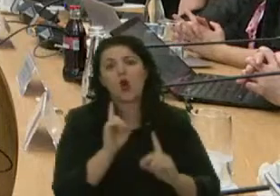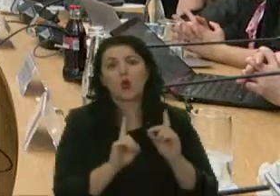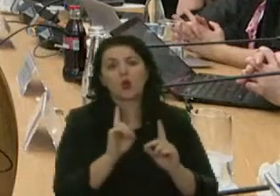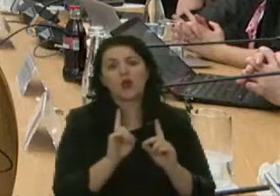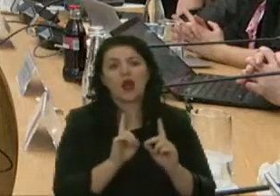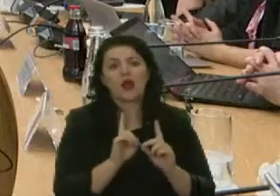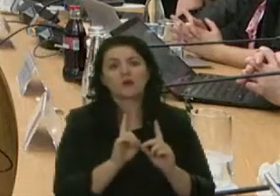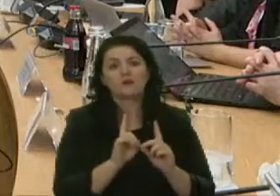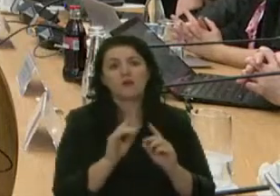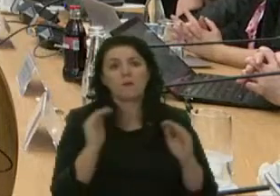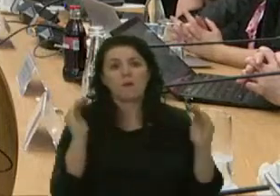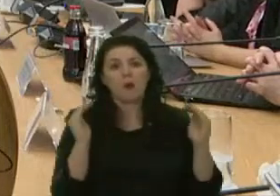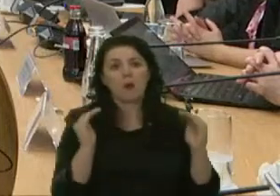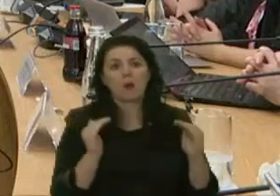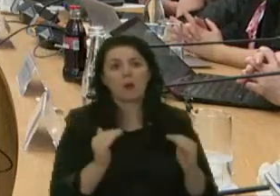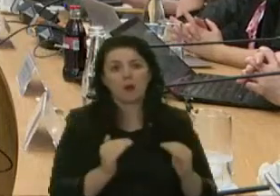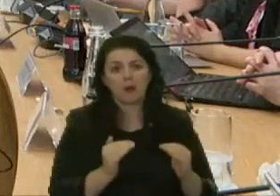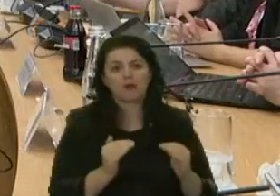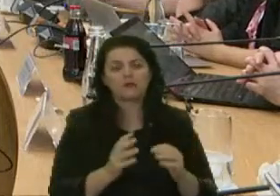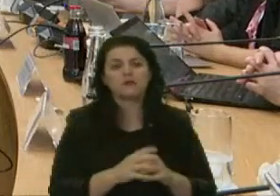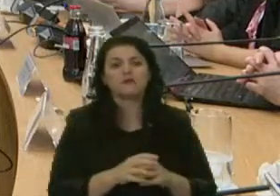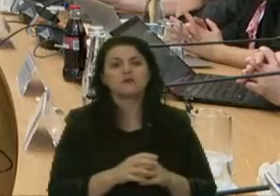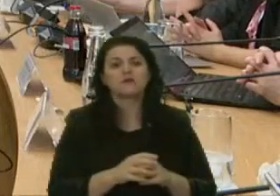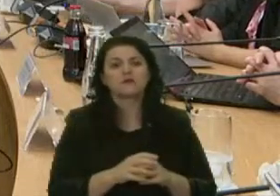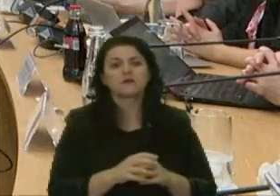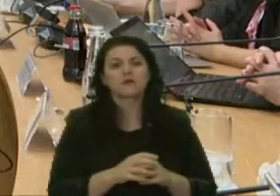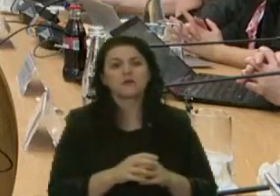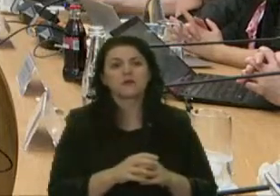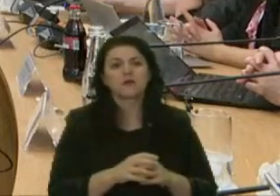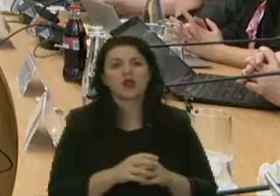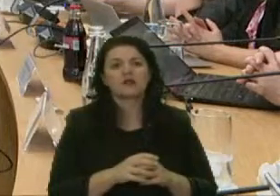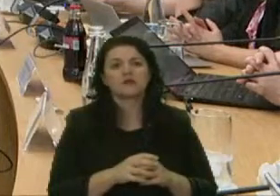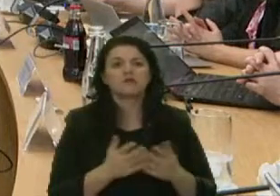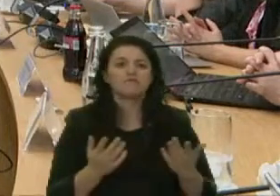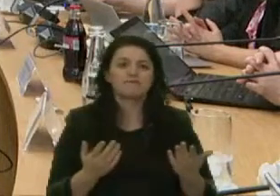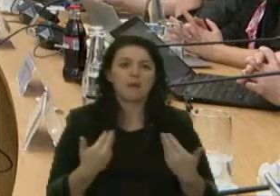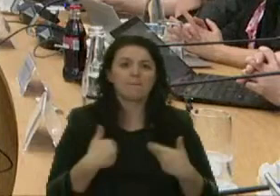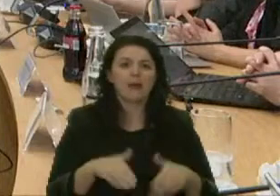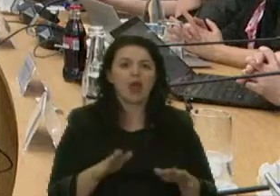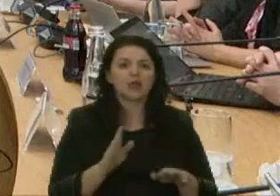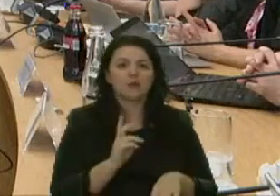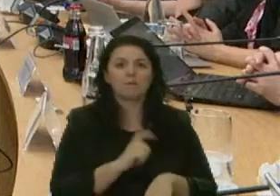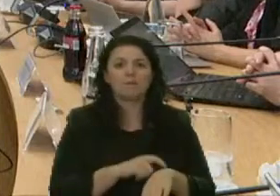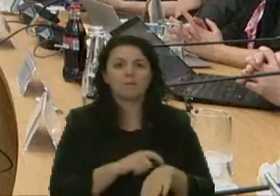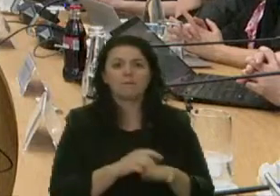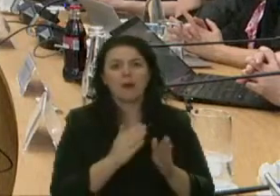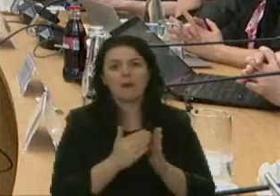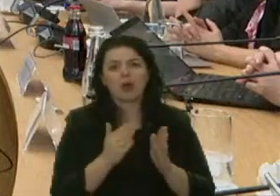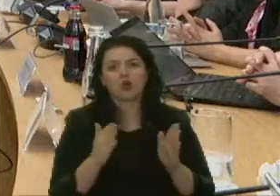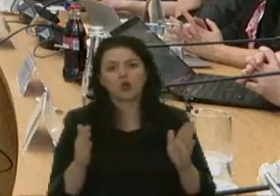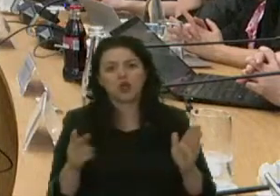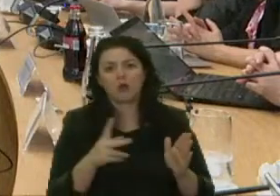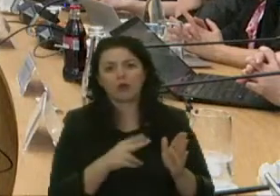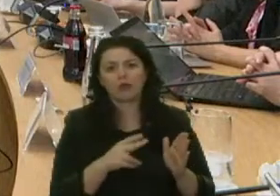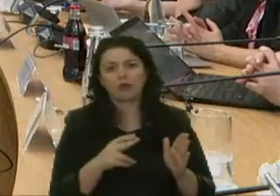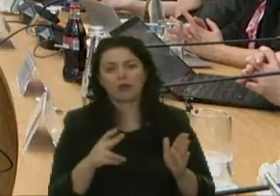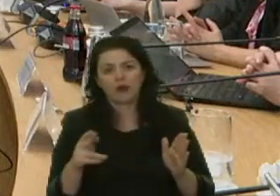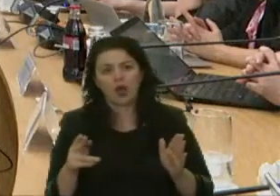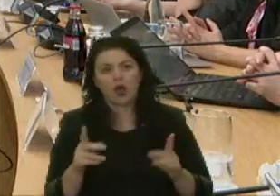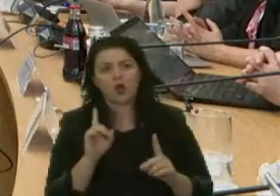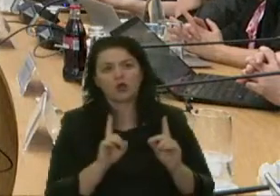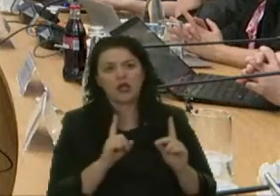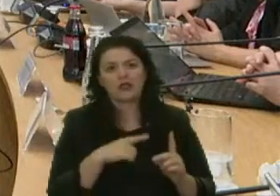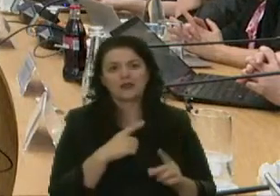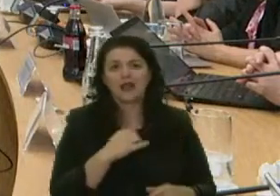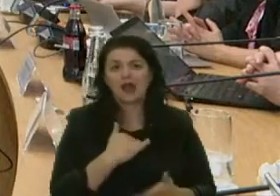ele din ce în ce mai puține ce i drept ă se rătăcesc să spun așa pe parcurs și au diverse sincope unele care sunt să spun